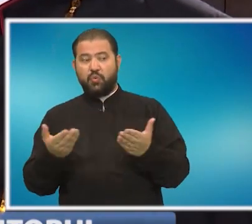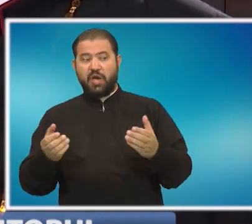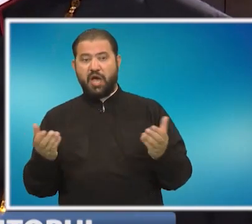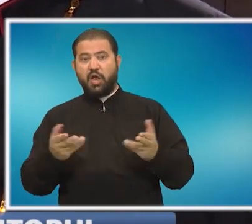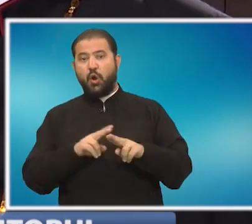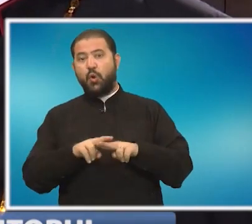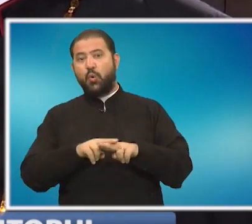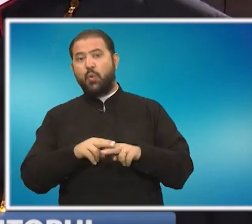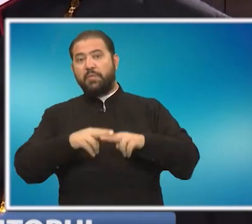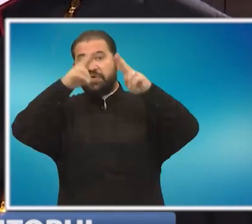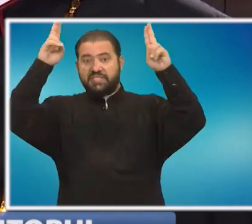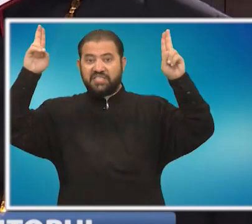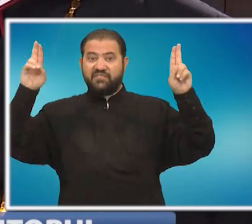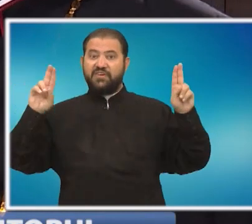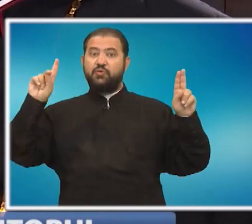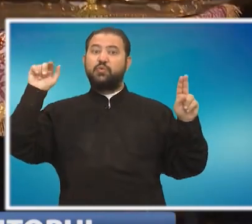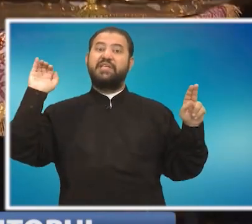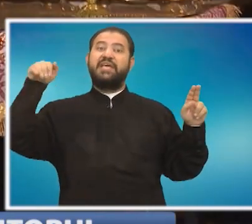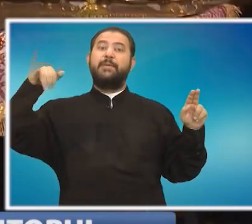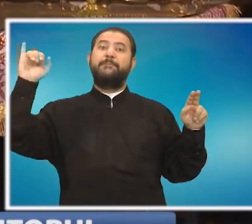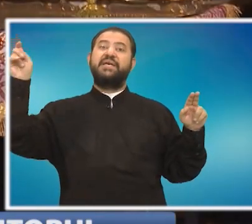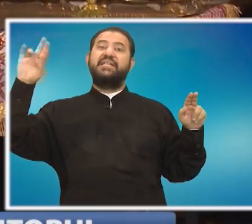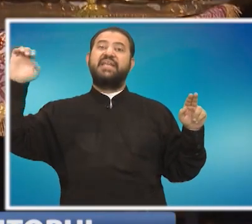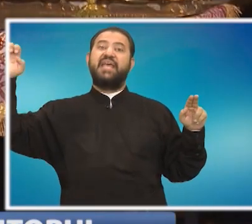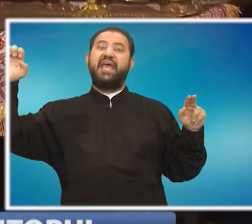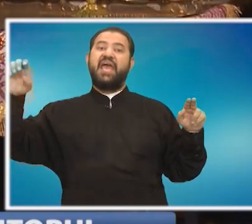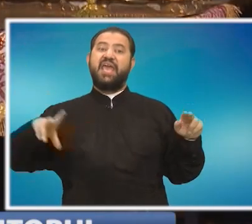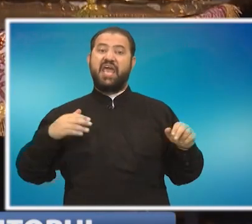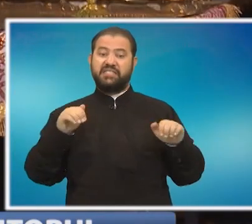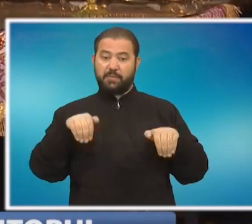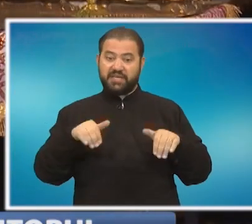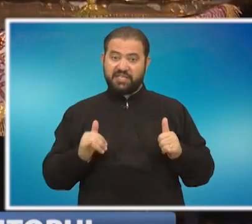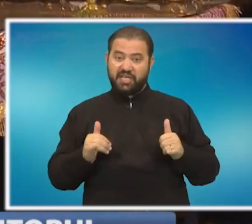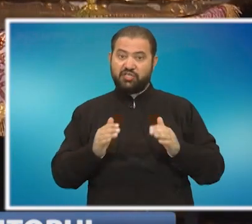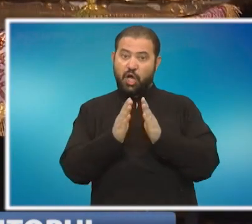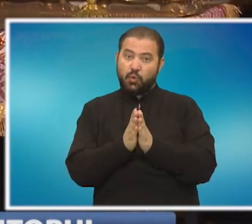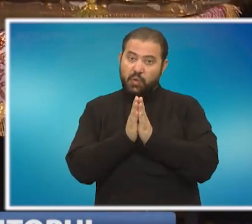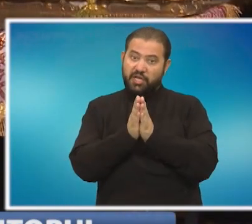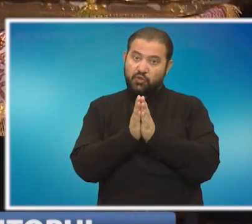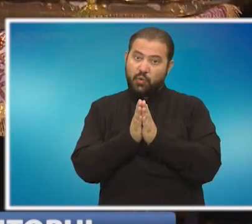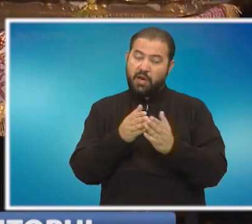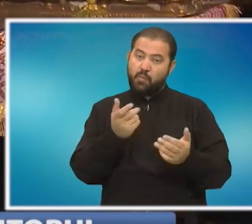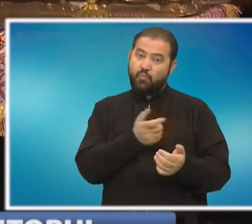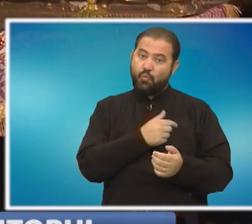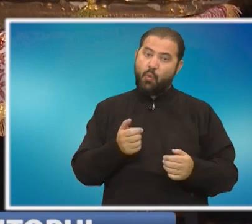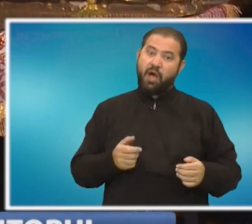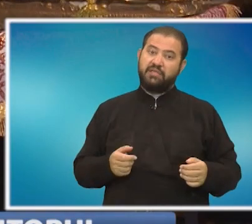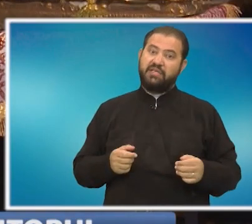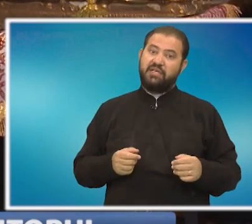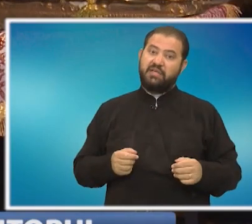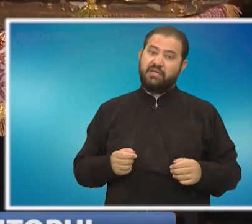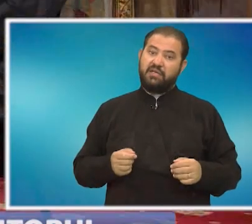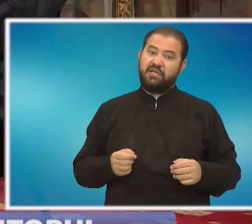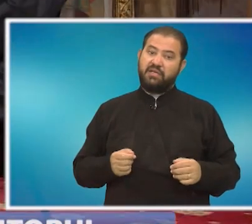pentru care oricum Sfântul Dimitrie este prezent aici și rugător în permanență. Poate că